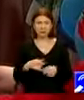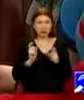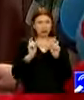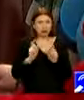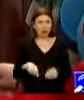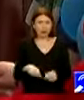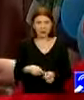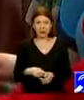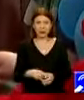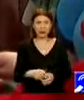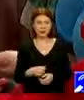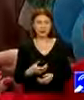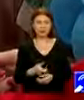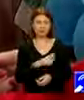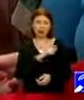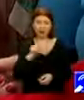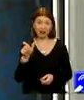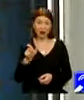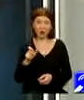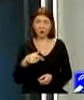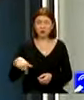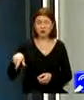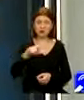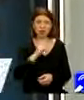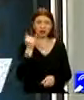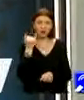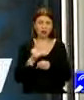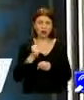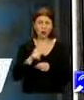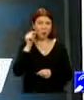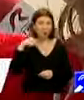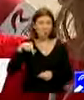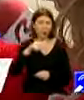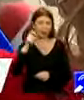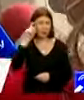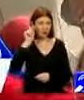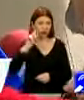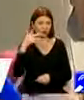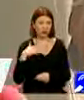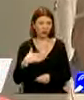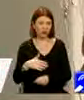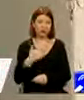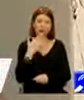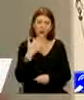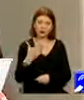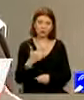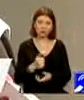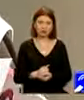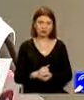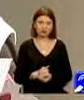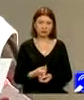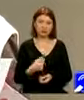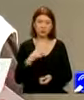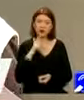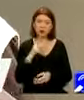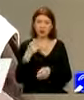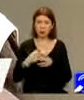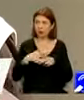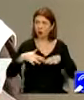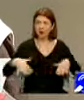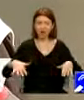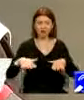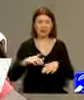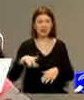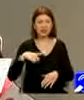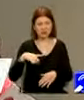zadar, datorită percepției greșite cu vaccinarea. Vă mulțumim și în numele bolnavilor